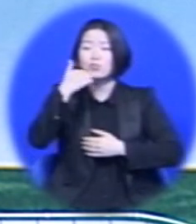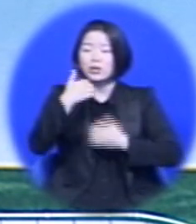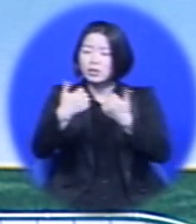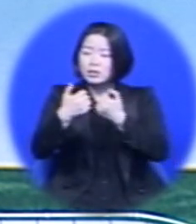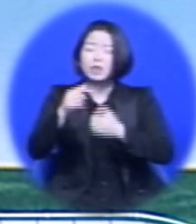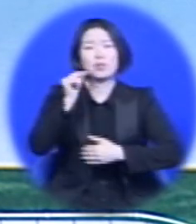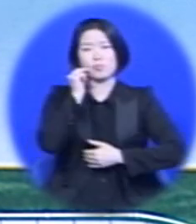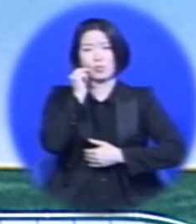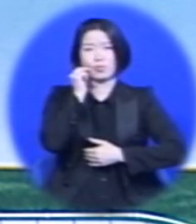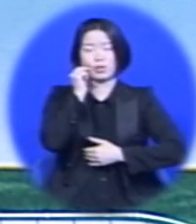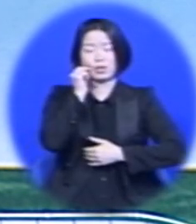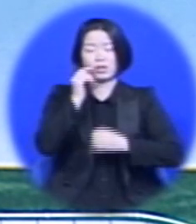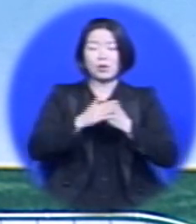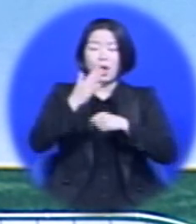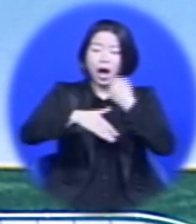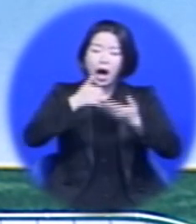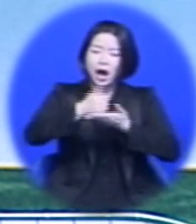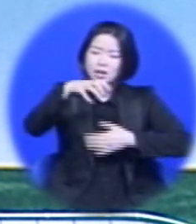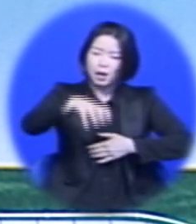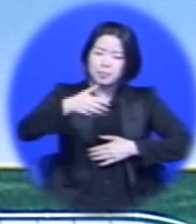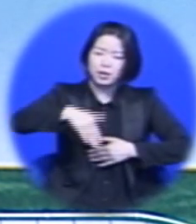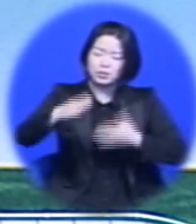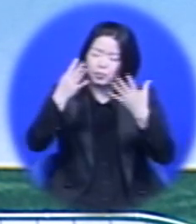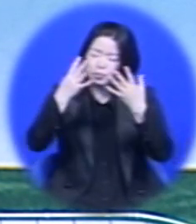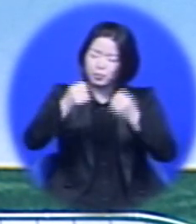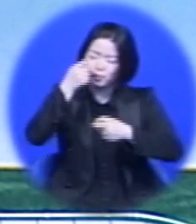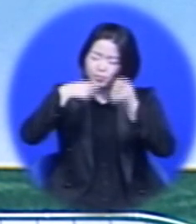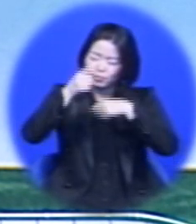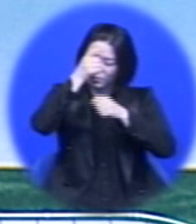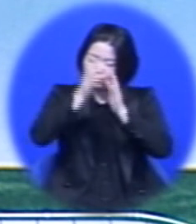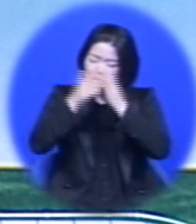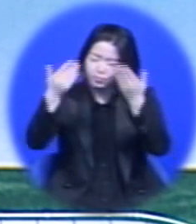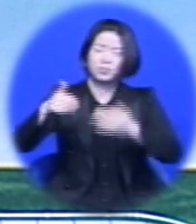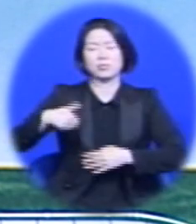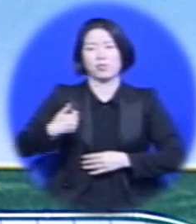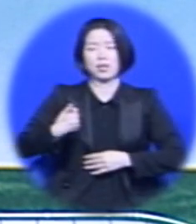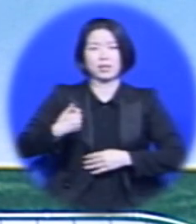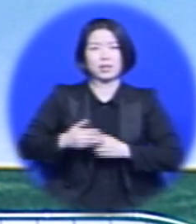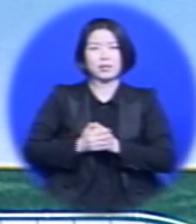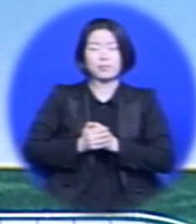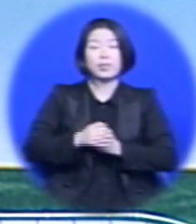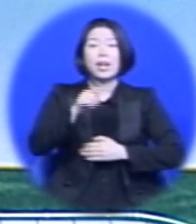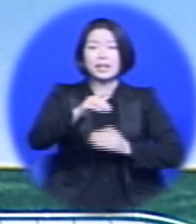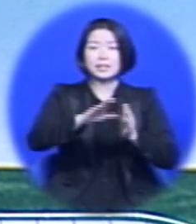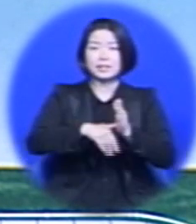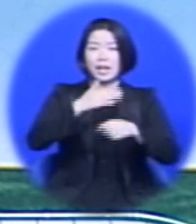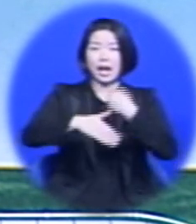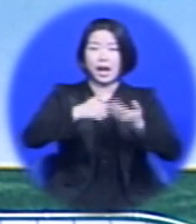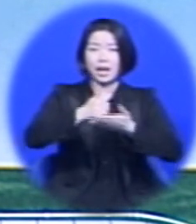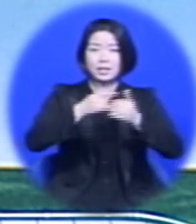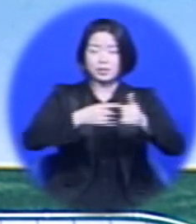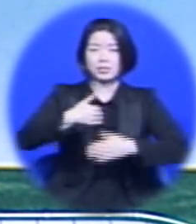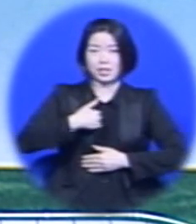못하고 하나님 앞에 가서 얼마나 울면서 기도했는지 모릅니다 그때 하나님께서